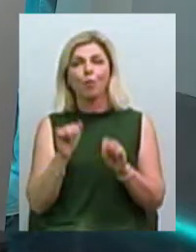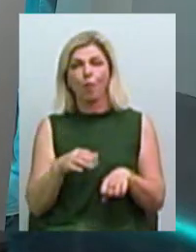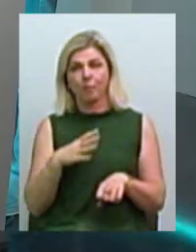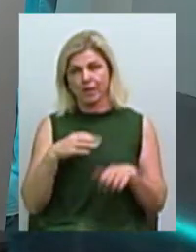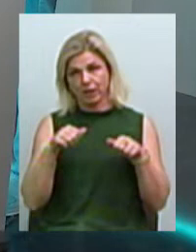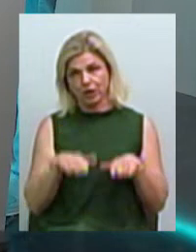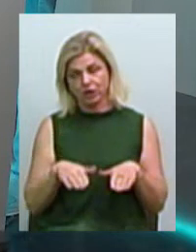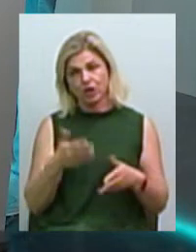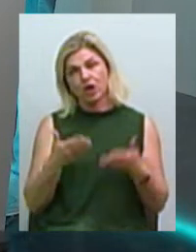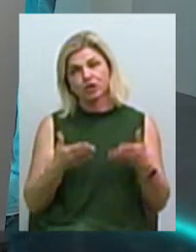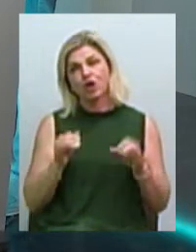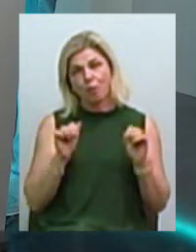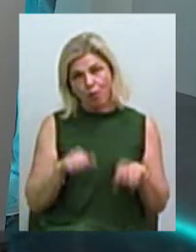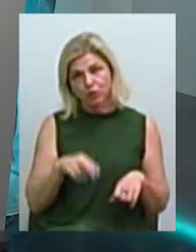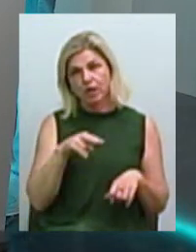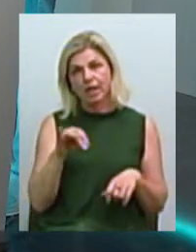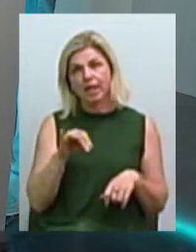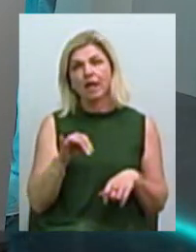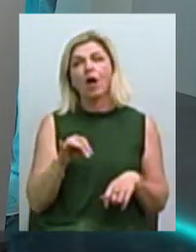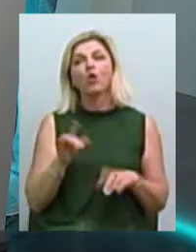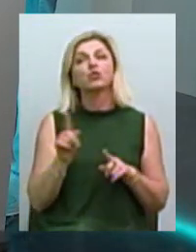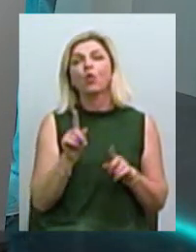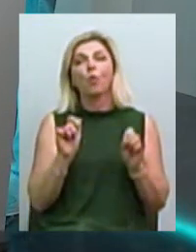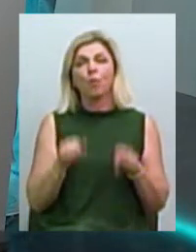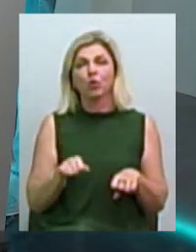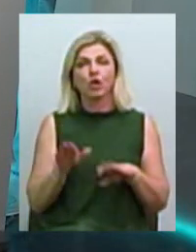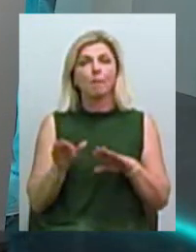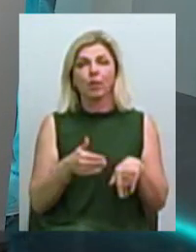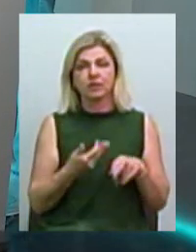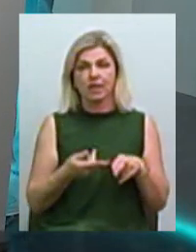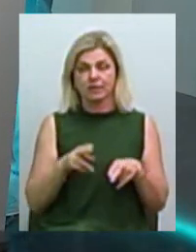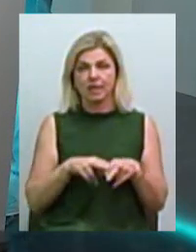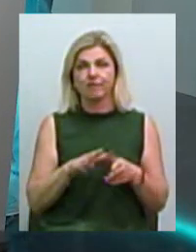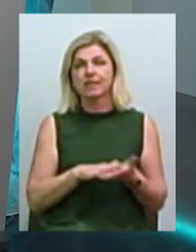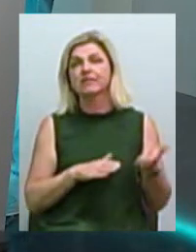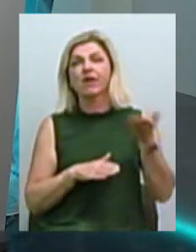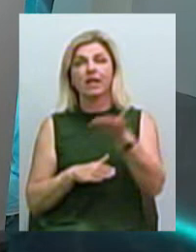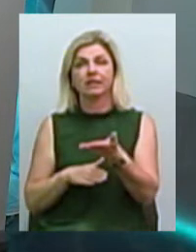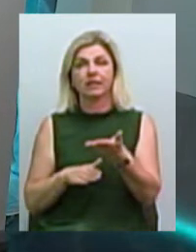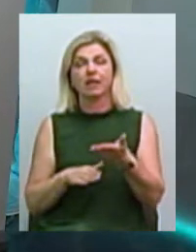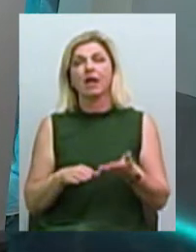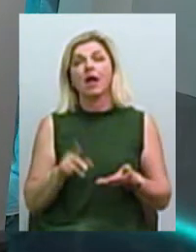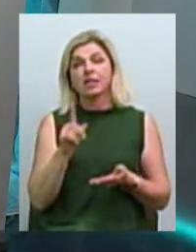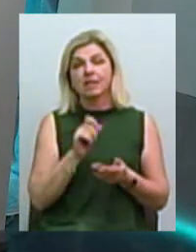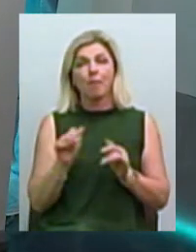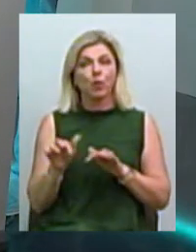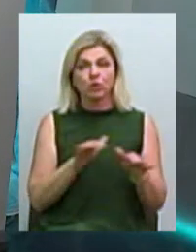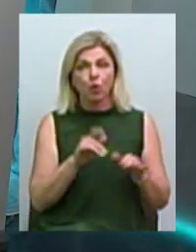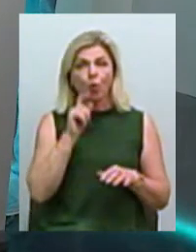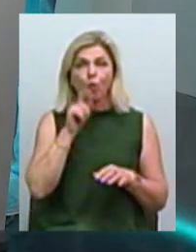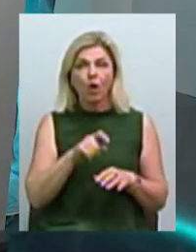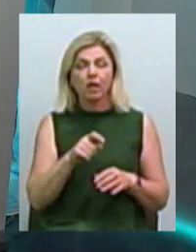чи може бути, за процедурою. Що може після цього рішення, звернення обласної ради, що може стати? За процедурою «Укравтодор»,